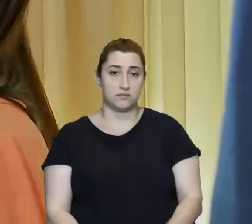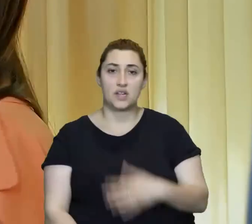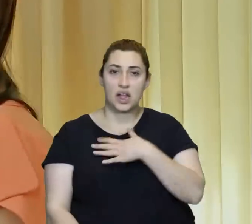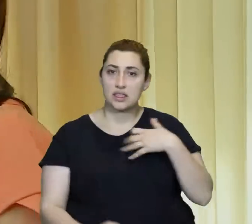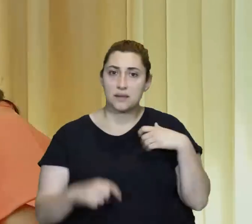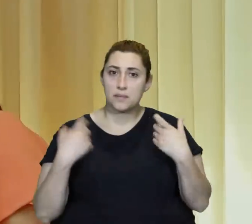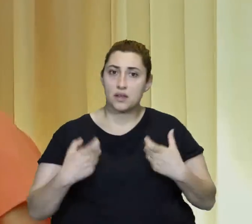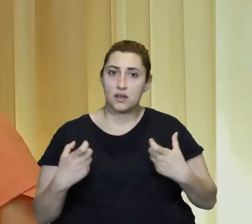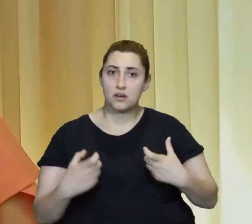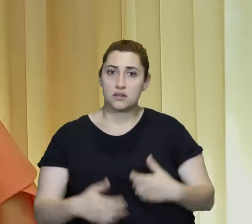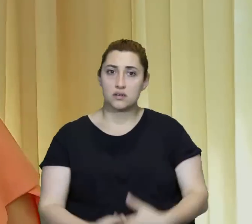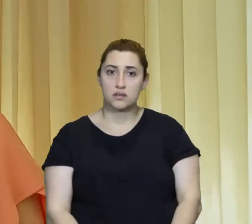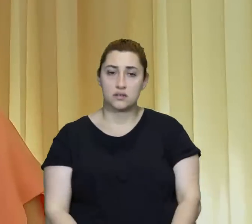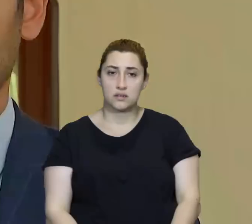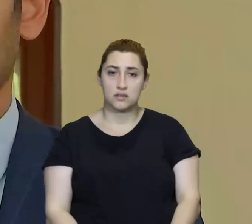Annem nerede?